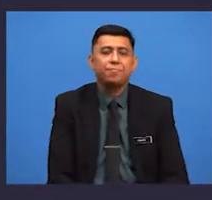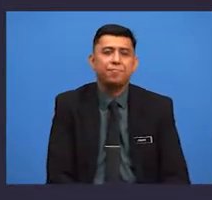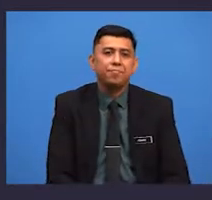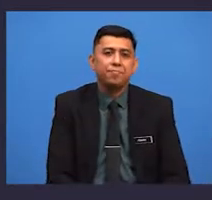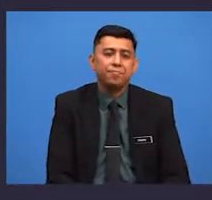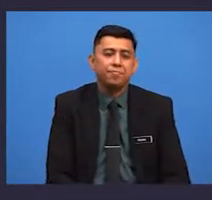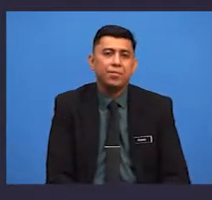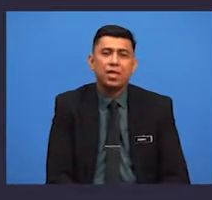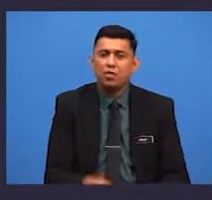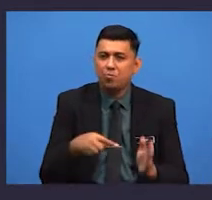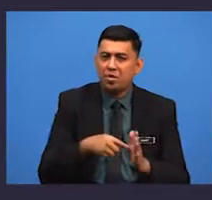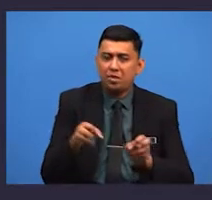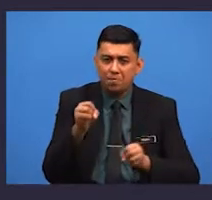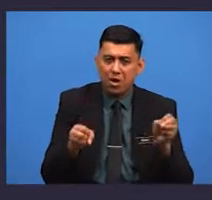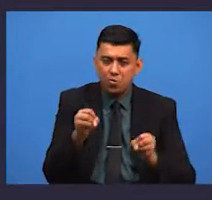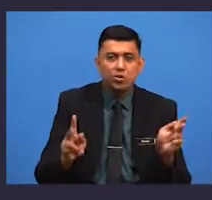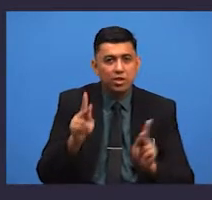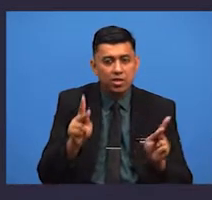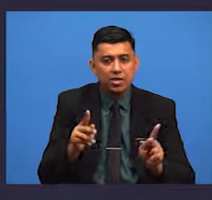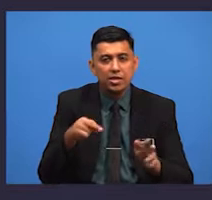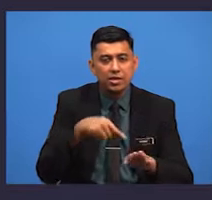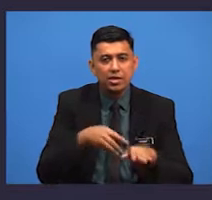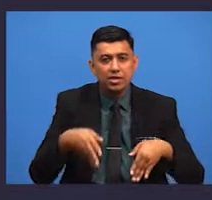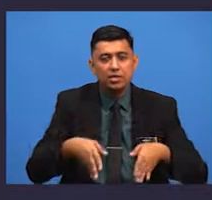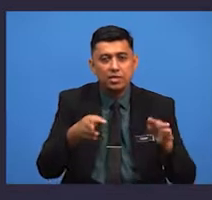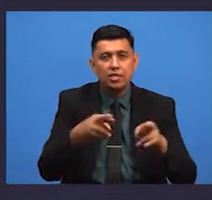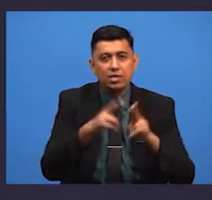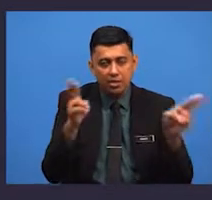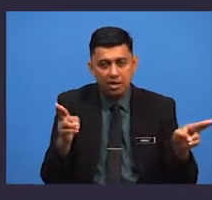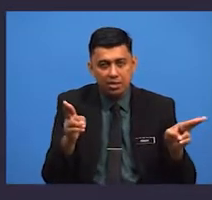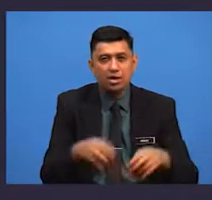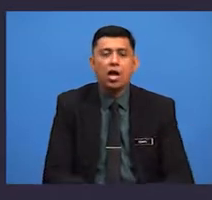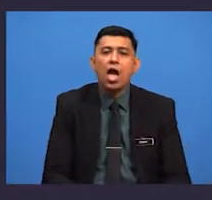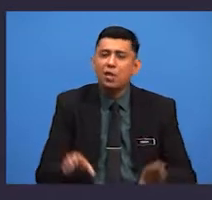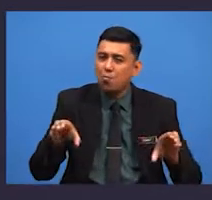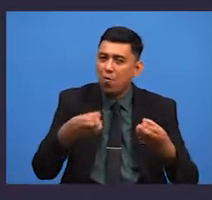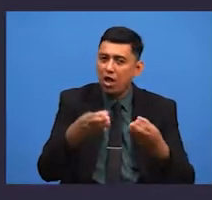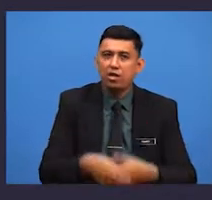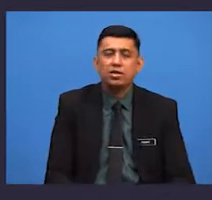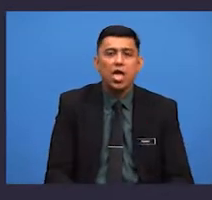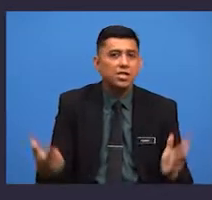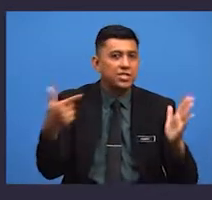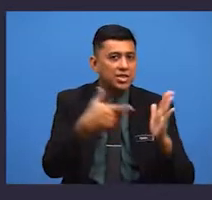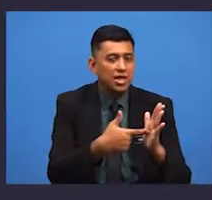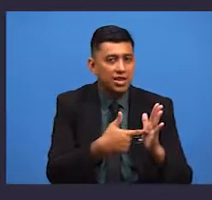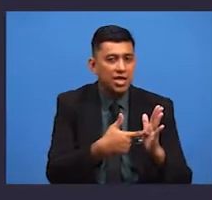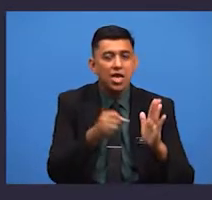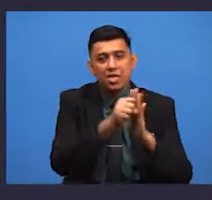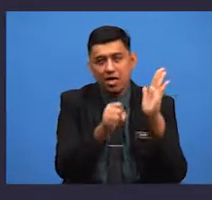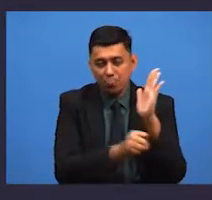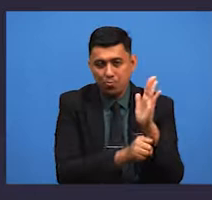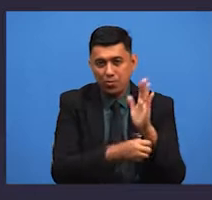tidak. Pernyataan pandu kereta di jalan raya akan dilaksanakan